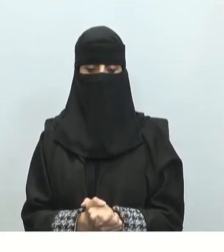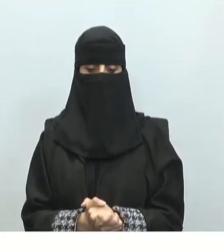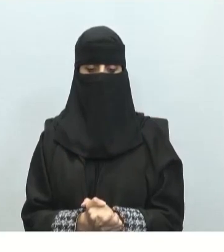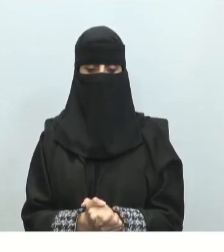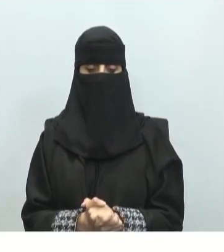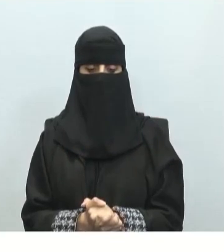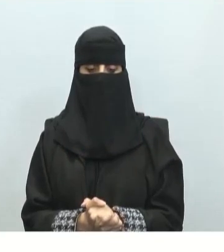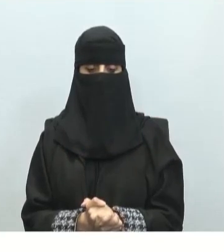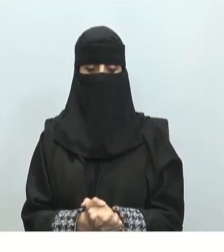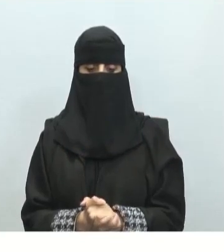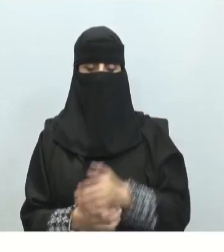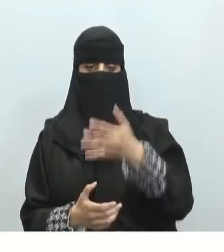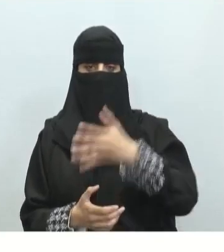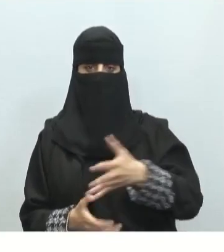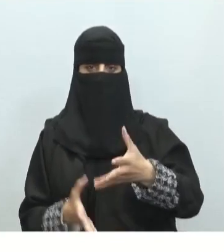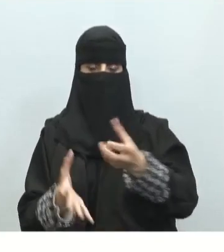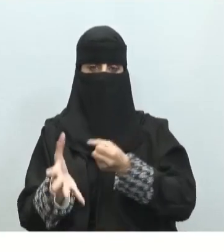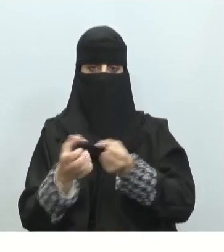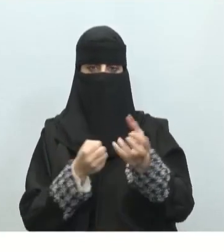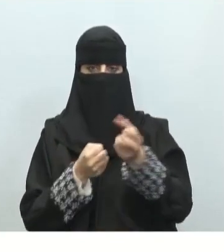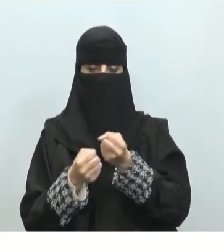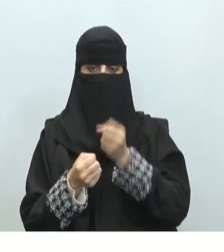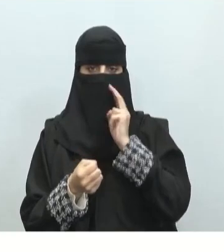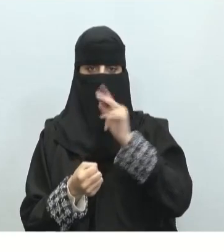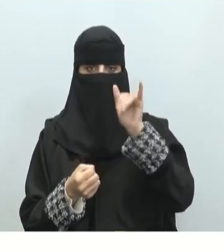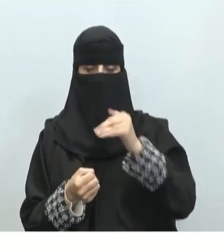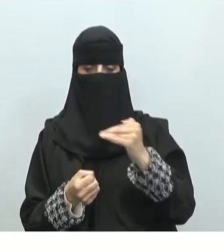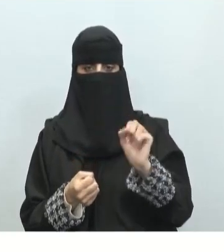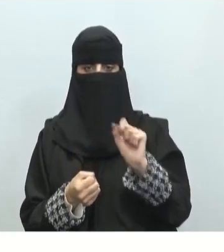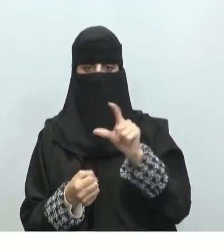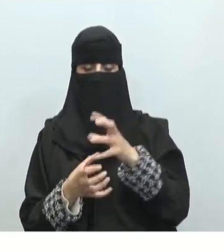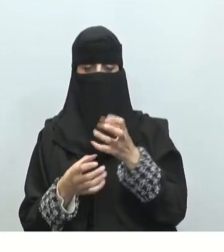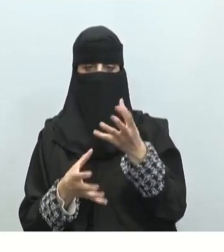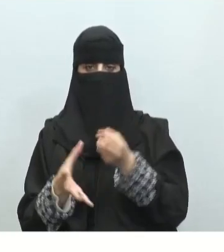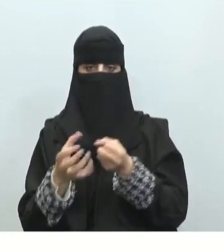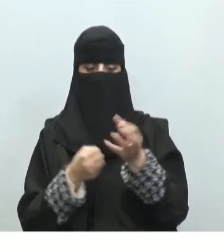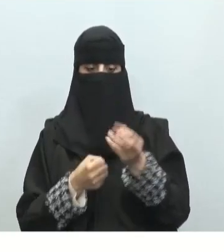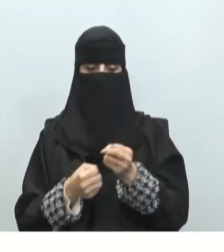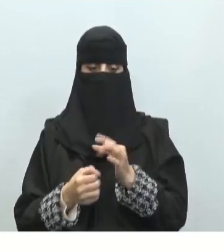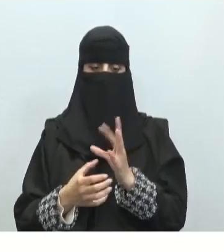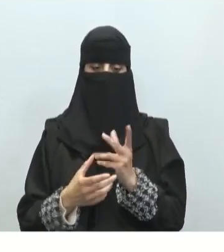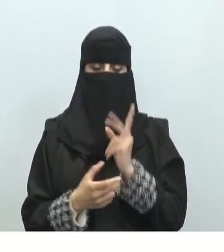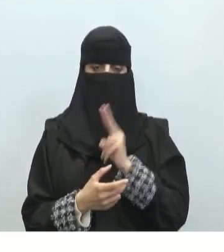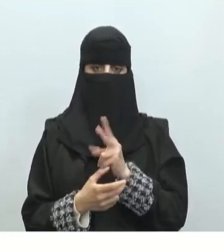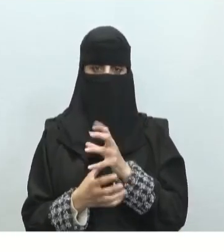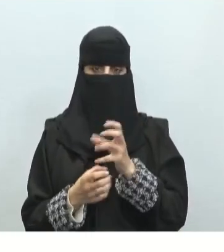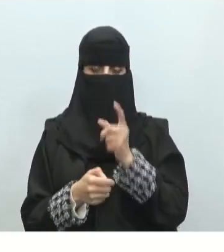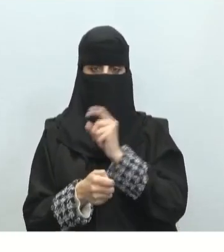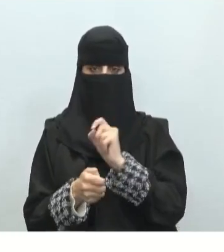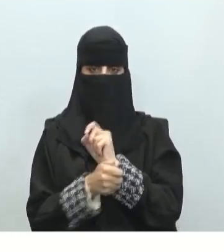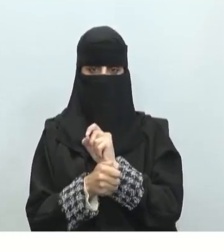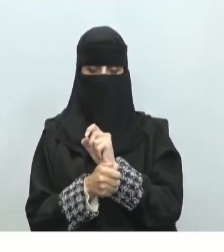الجديده ويحصل الاطفال ويحصل الاطفال على العيديات من الاهل